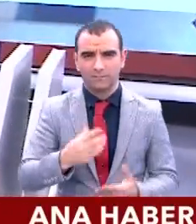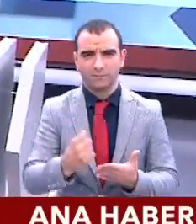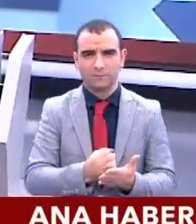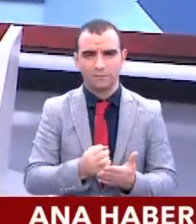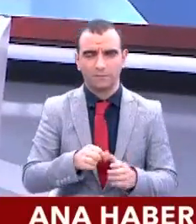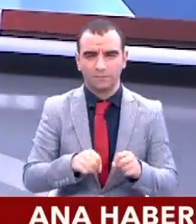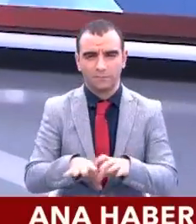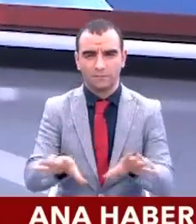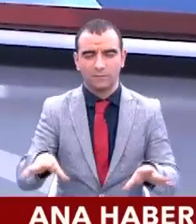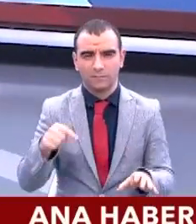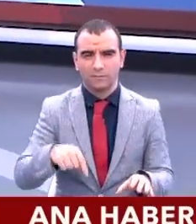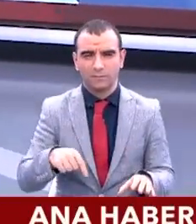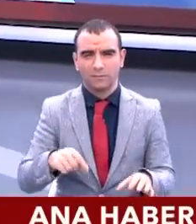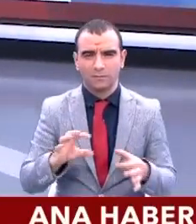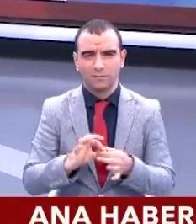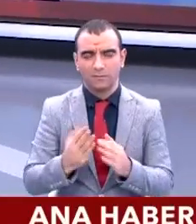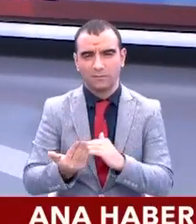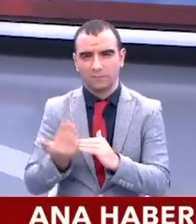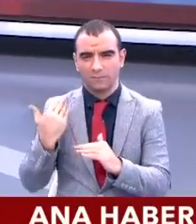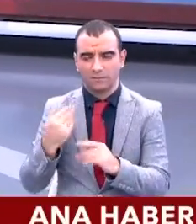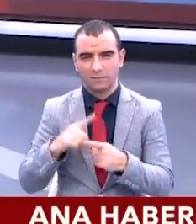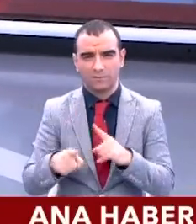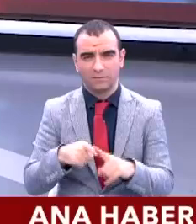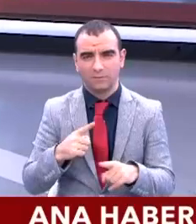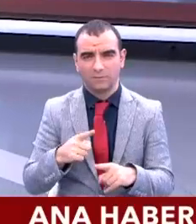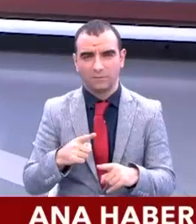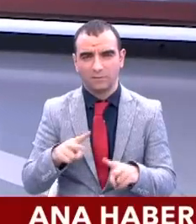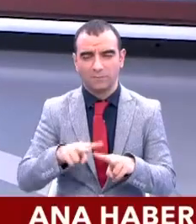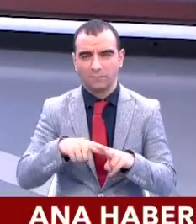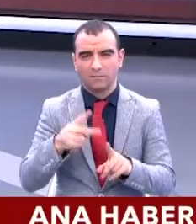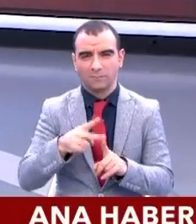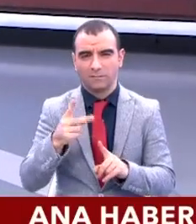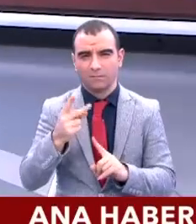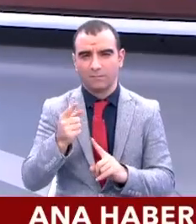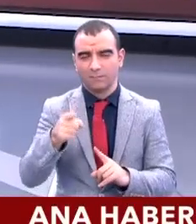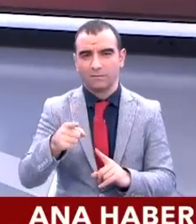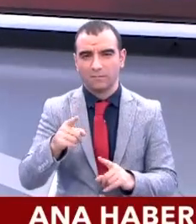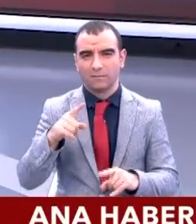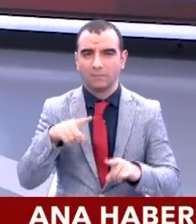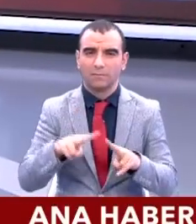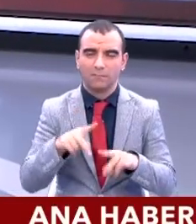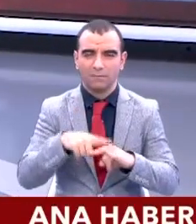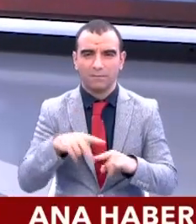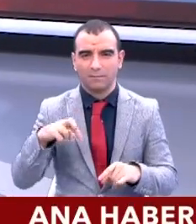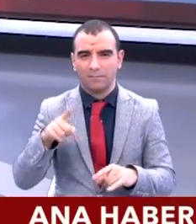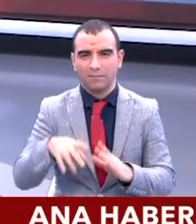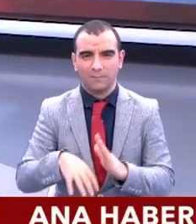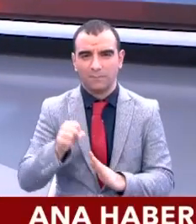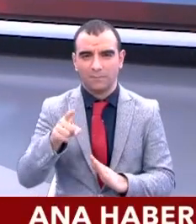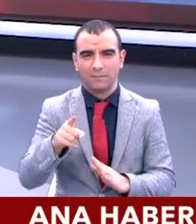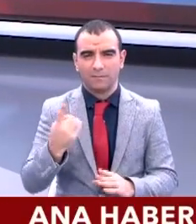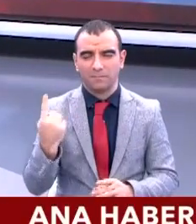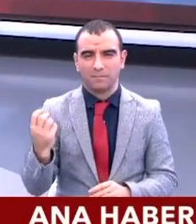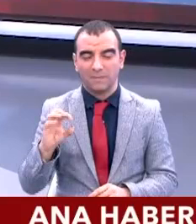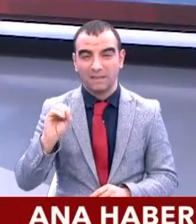çevrelerde belli bir çevrede oda geçmişte siyasi mazisi de olan CHP'de siyaset yapmış mevcut CHP yönetimi ile pek Yıldızı